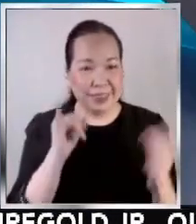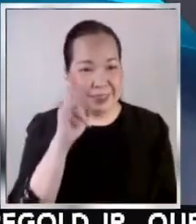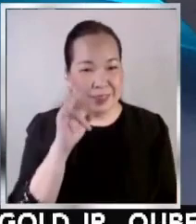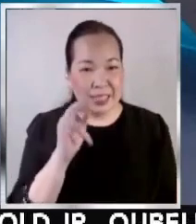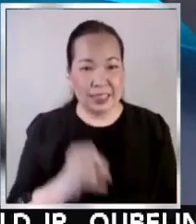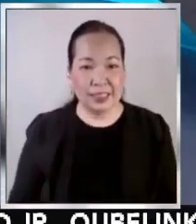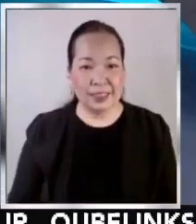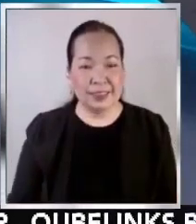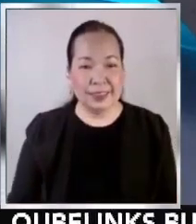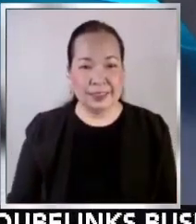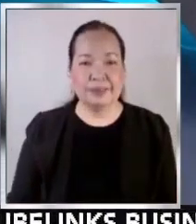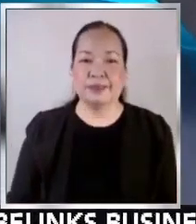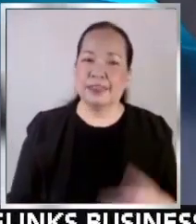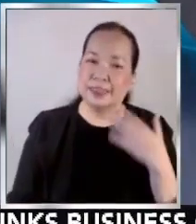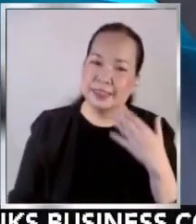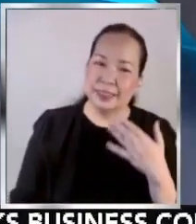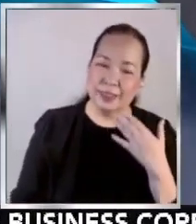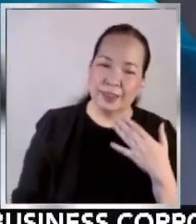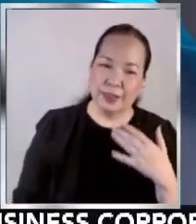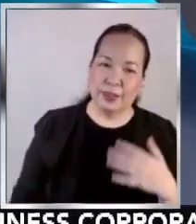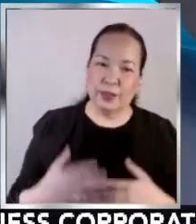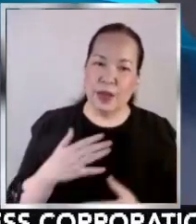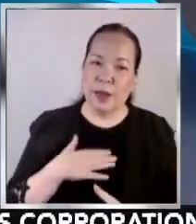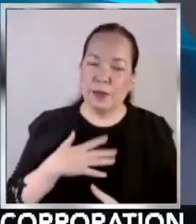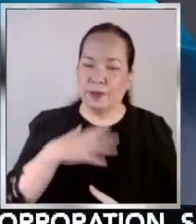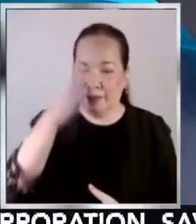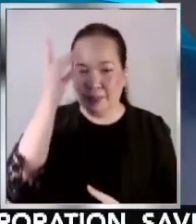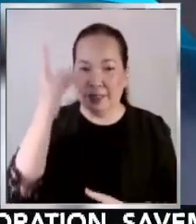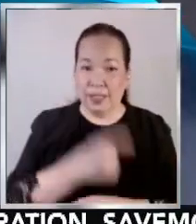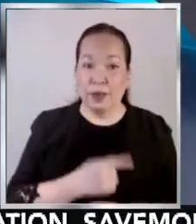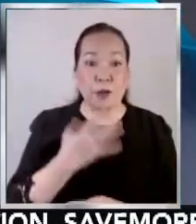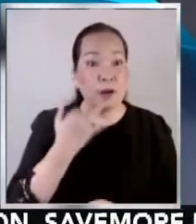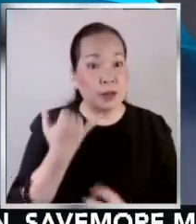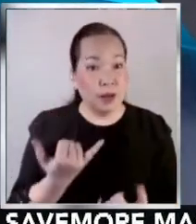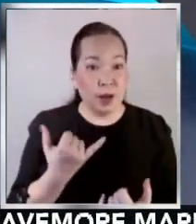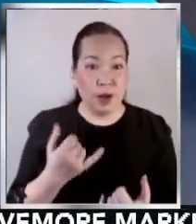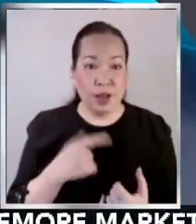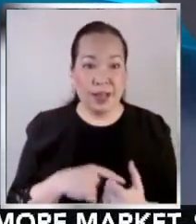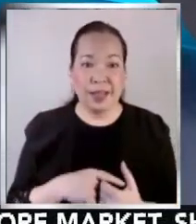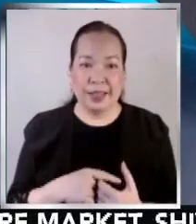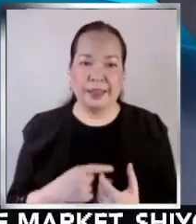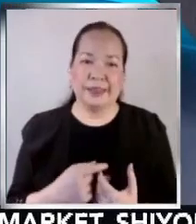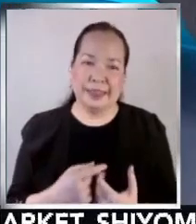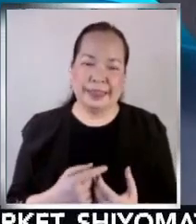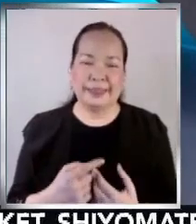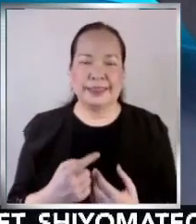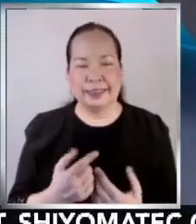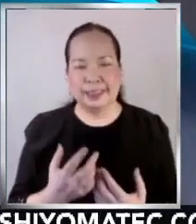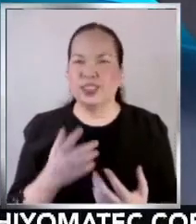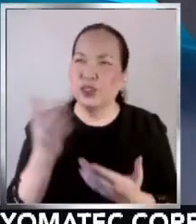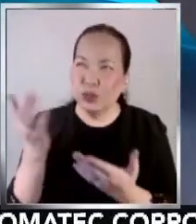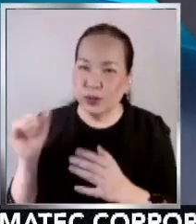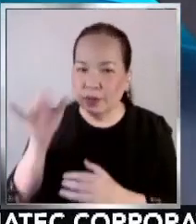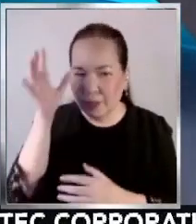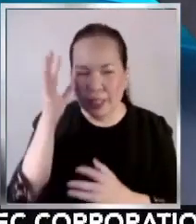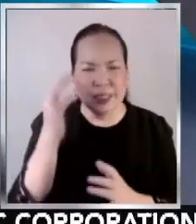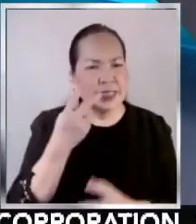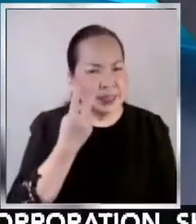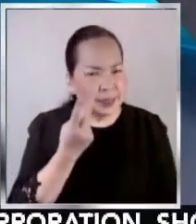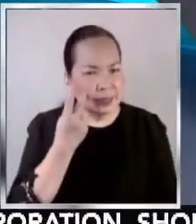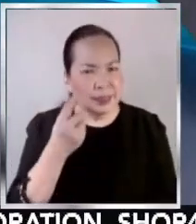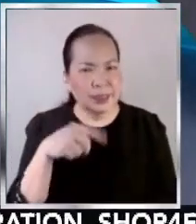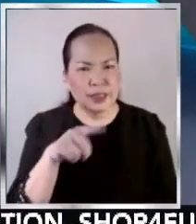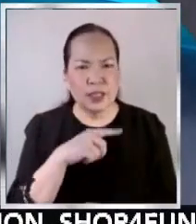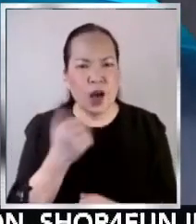Thank you, Nelson. Happy Father's Day, Ivan. Kasi ngayong araw nga ng mga haligin ng tahanan tulad mo, Ivan, silipin naman natin ang ilang paraan